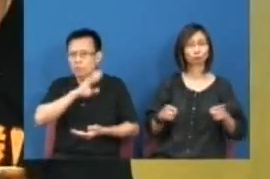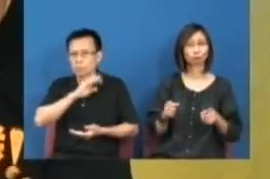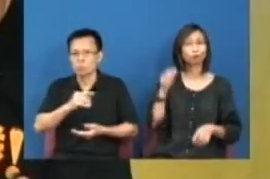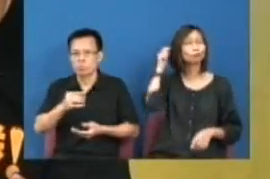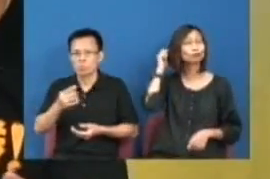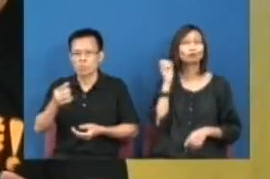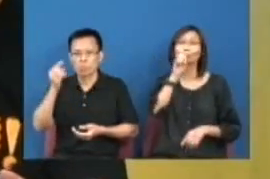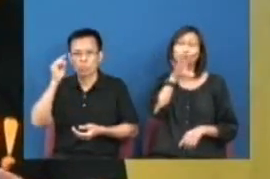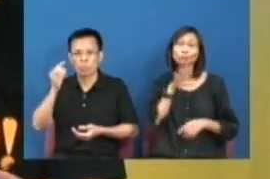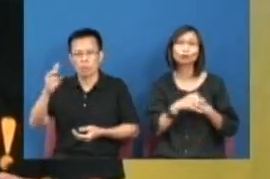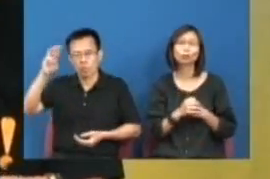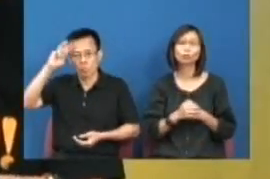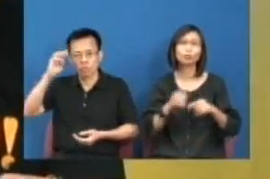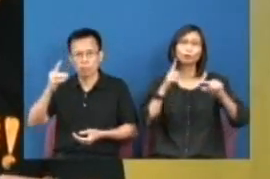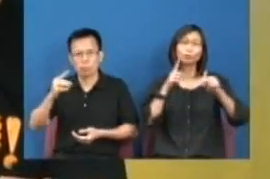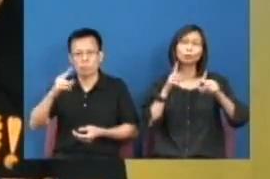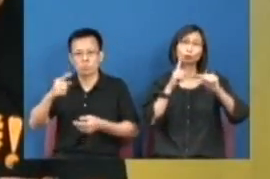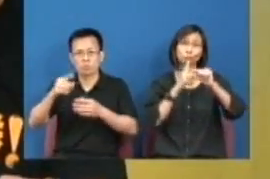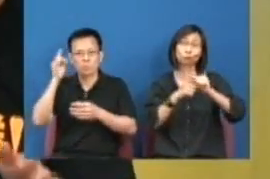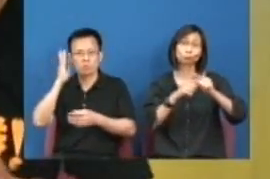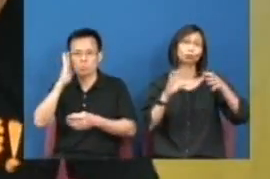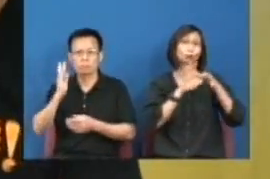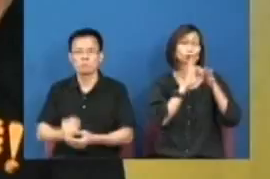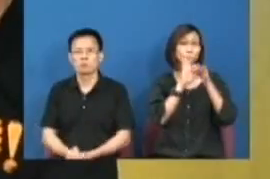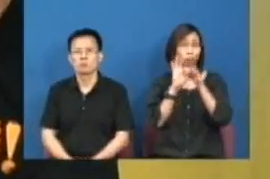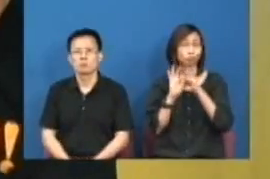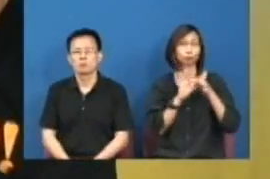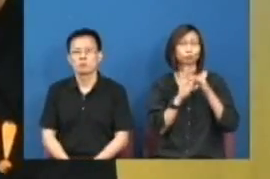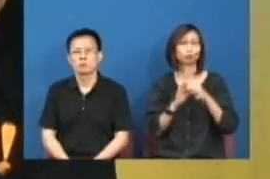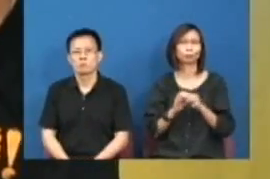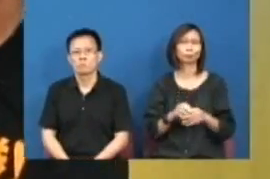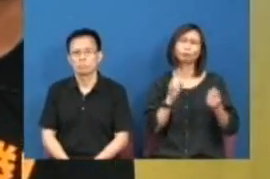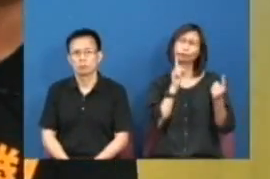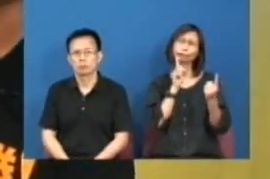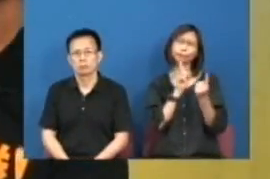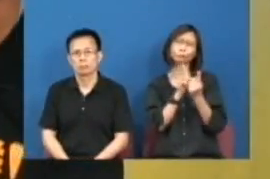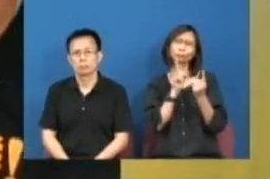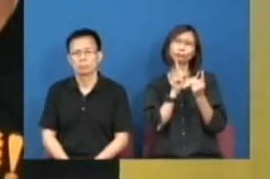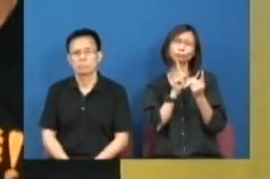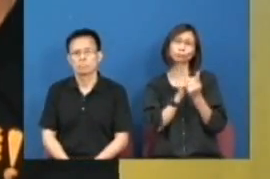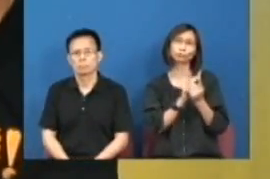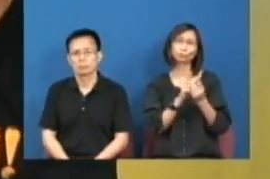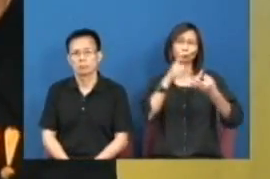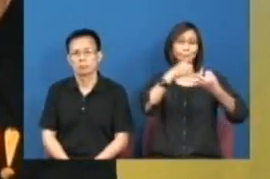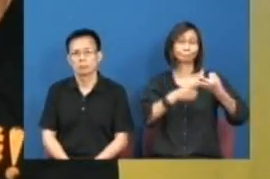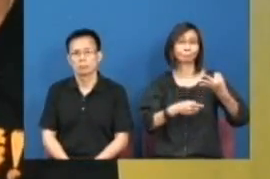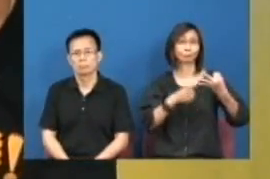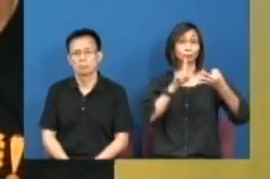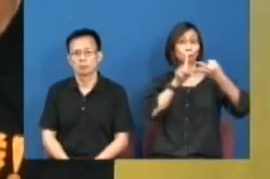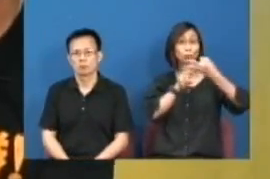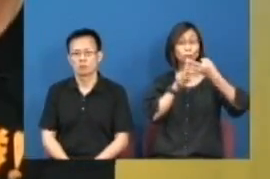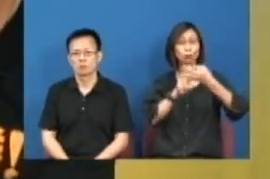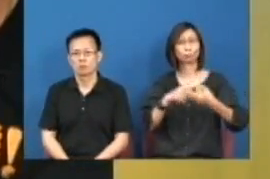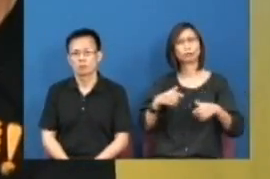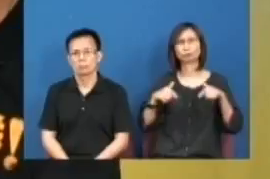個即係中聯辦，似乎對於阿黃光亞嚟咧，即係高層領導都有啲心有戚戚然